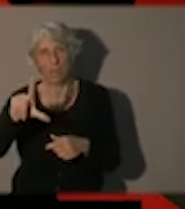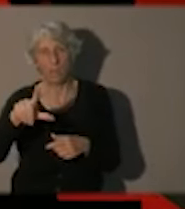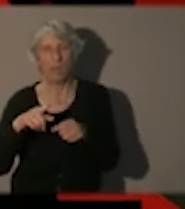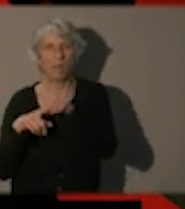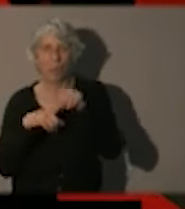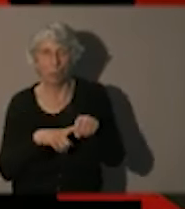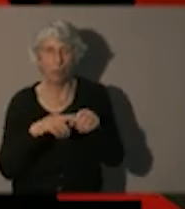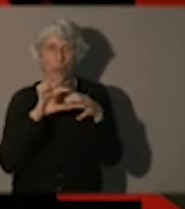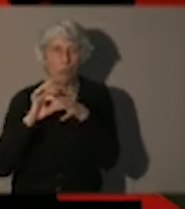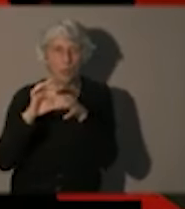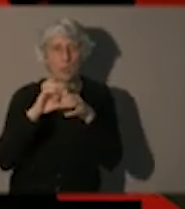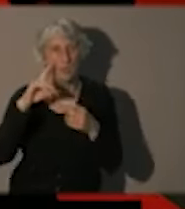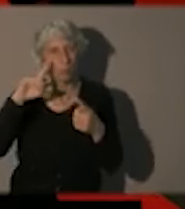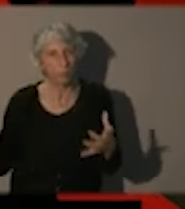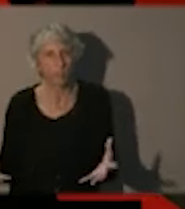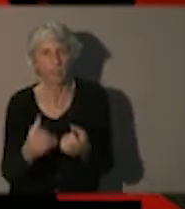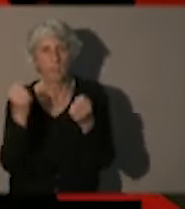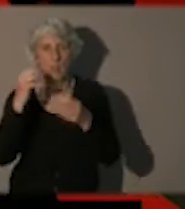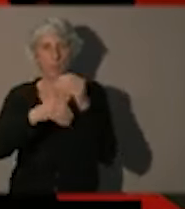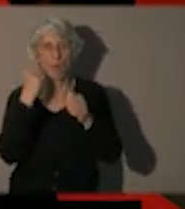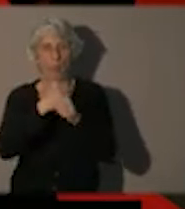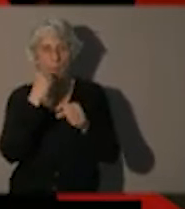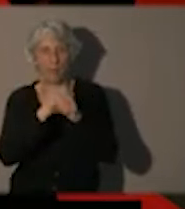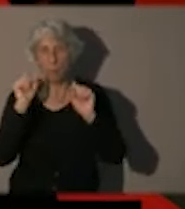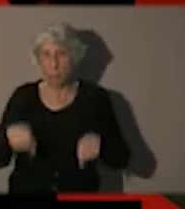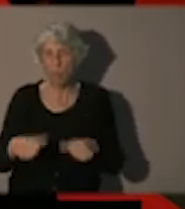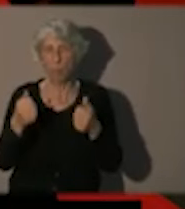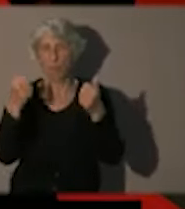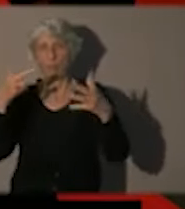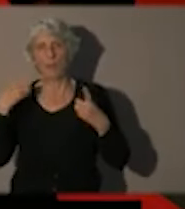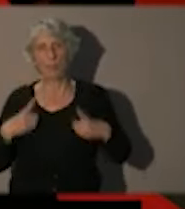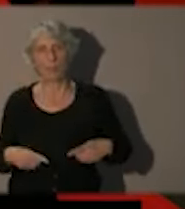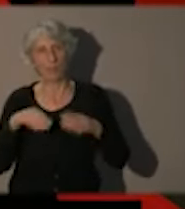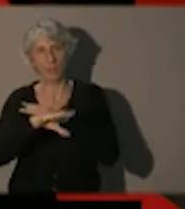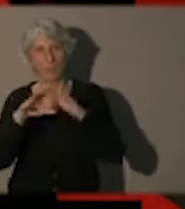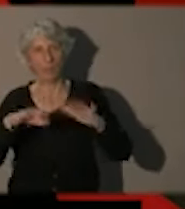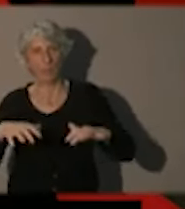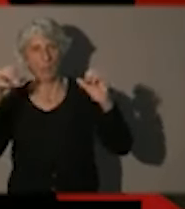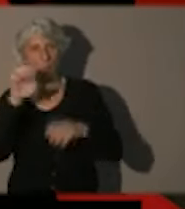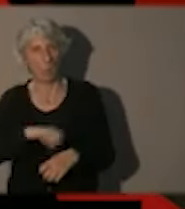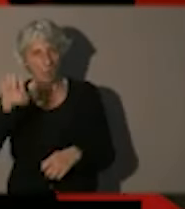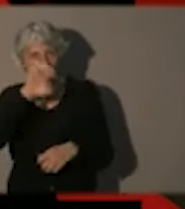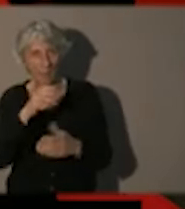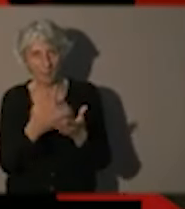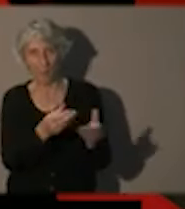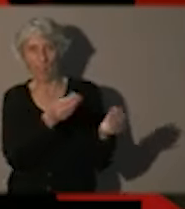travail, peut avoir des députés au Parlement européen et redonner l'espoir au peuple de